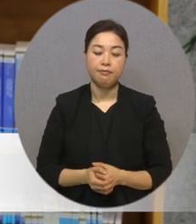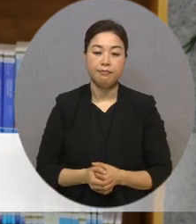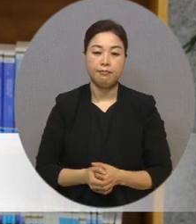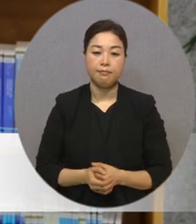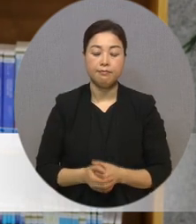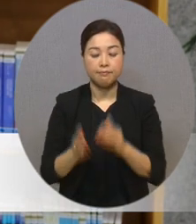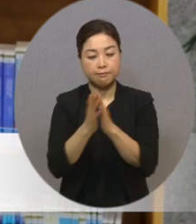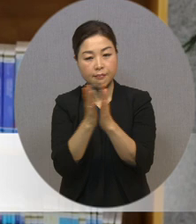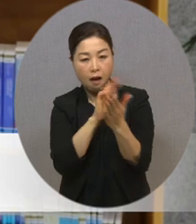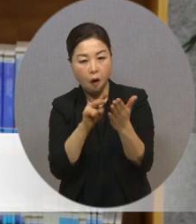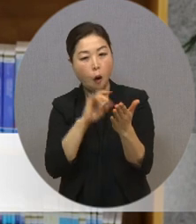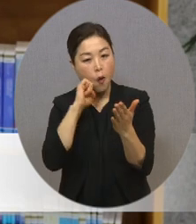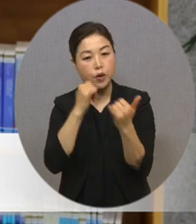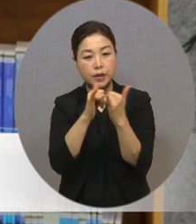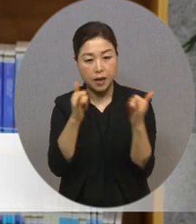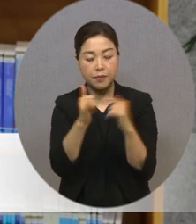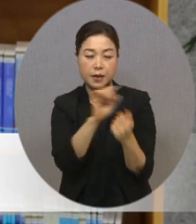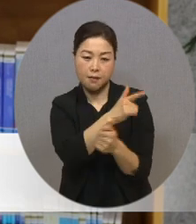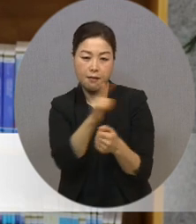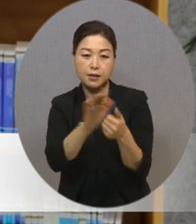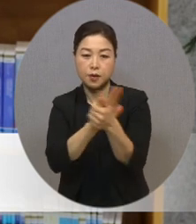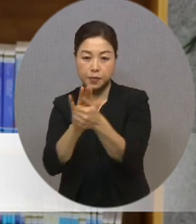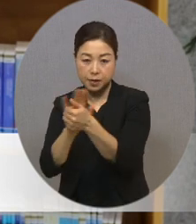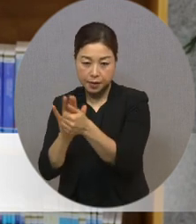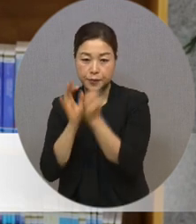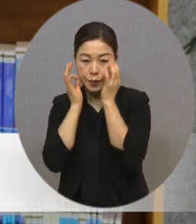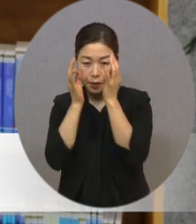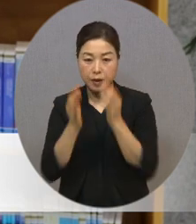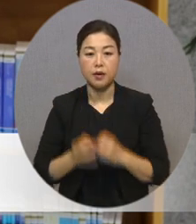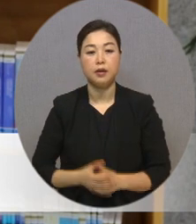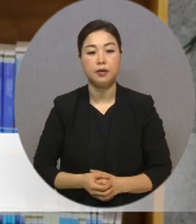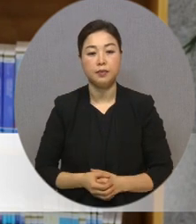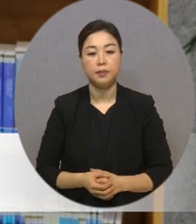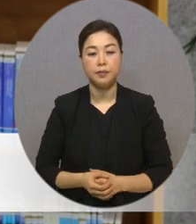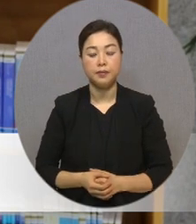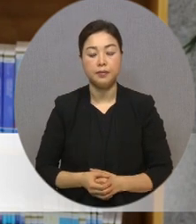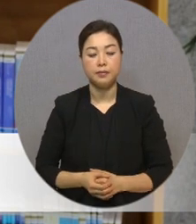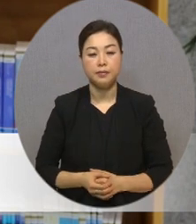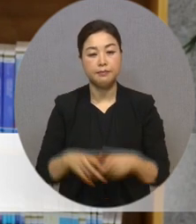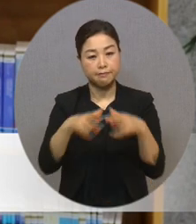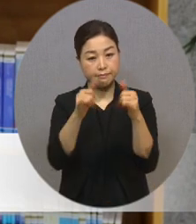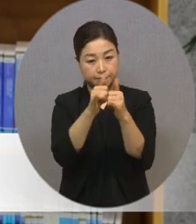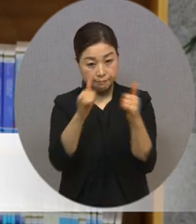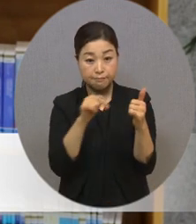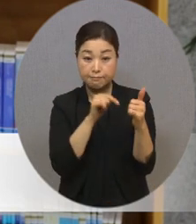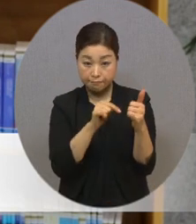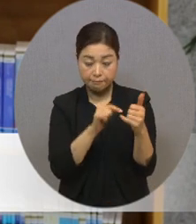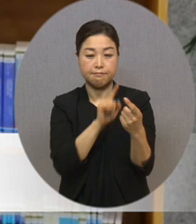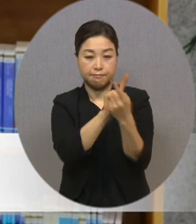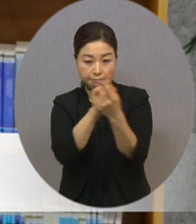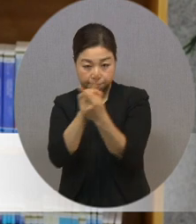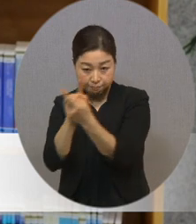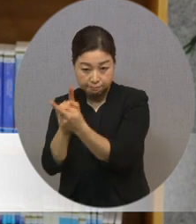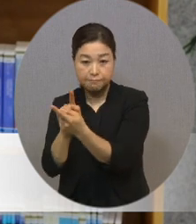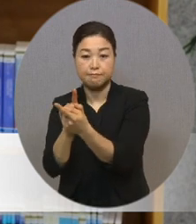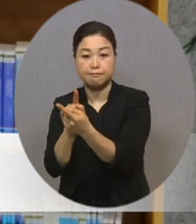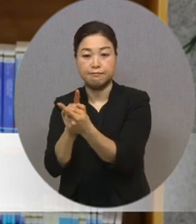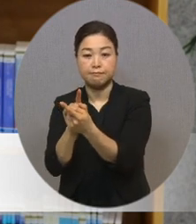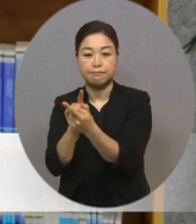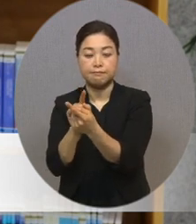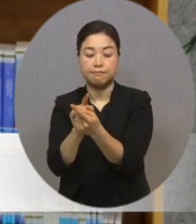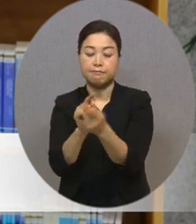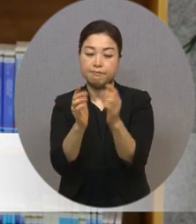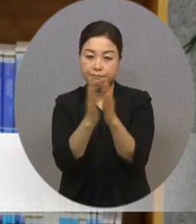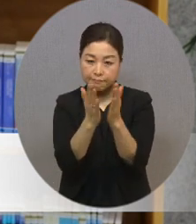독서 취약계층들에게 다양한 서비스를 제공하려고 하고 있습니다. 또 특히 장애인 분들을 위해서 찾아가서 여러 가지